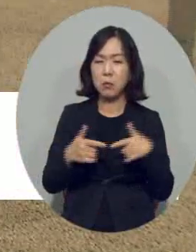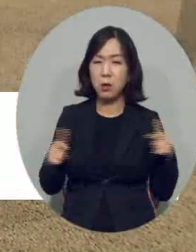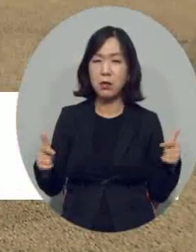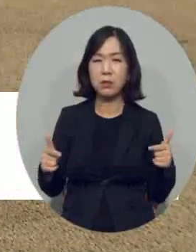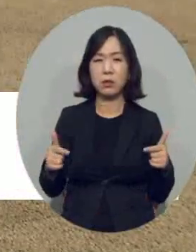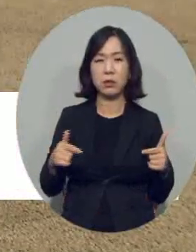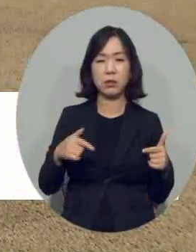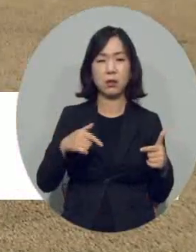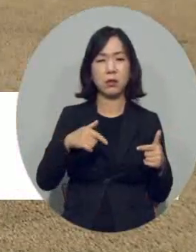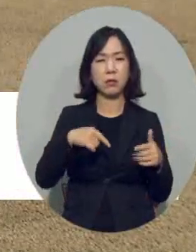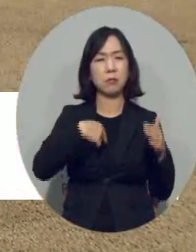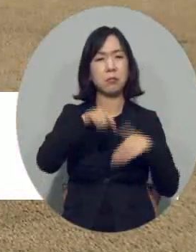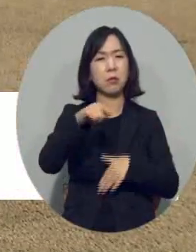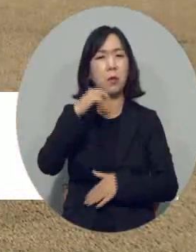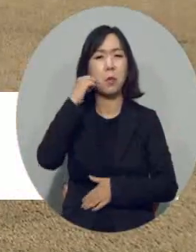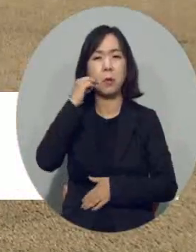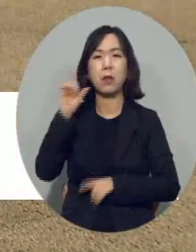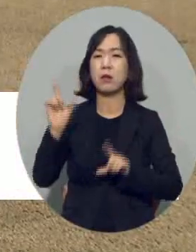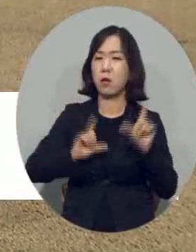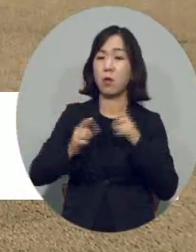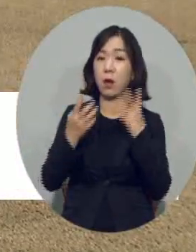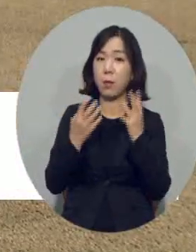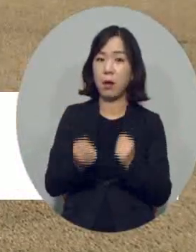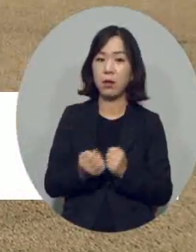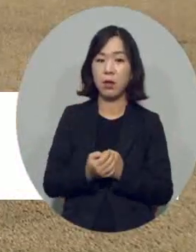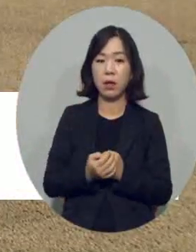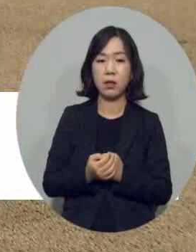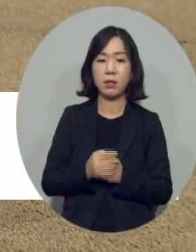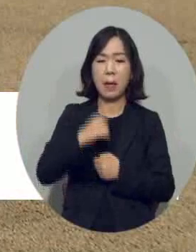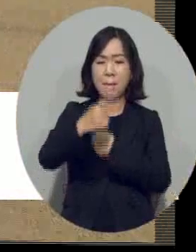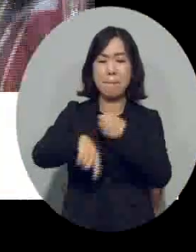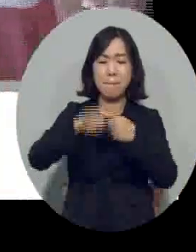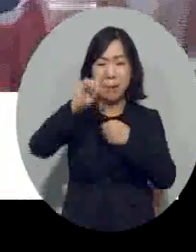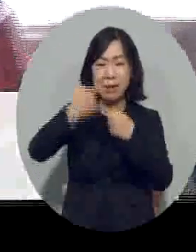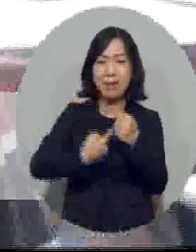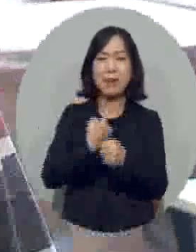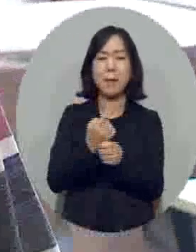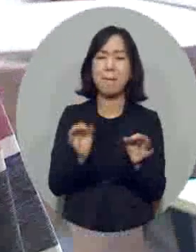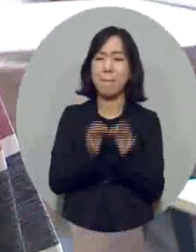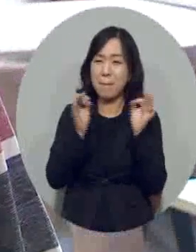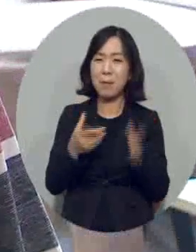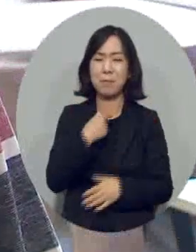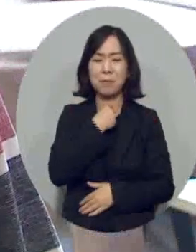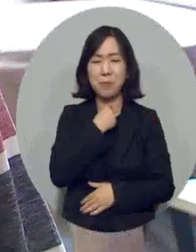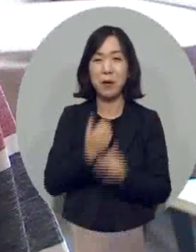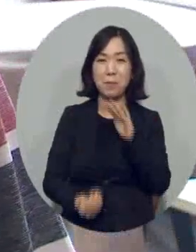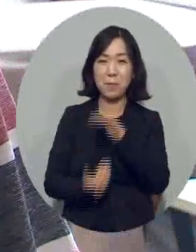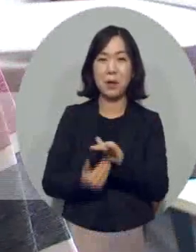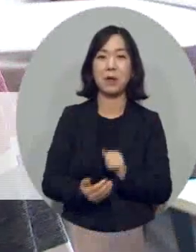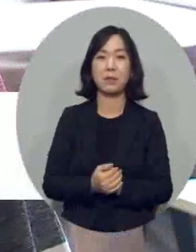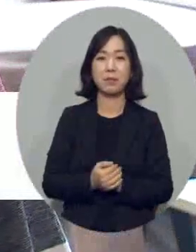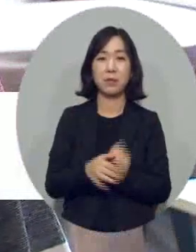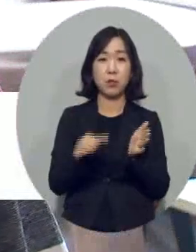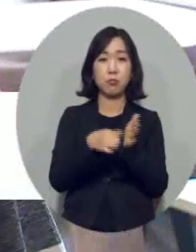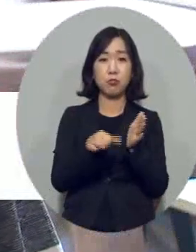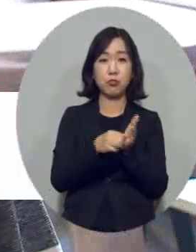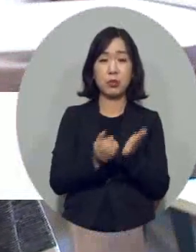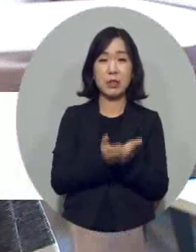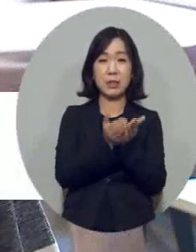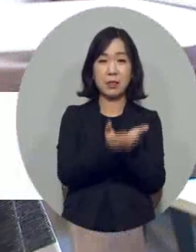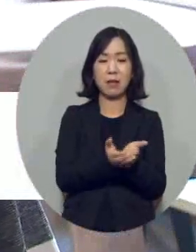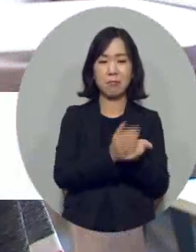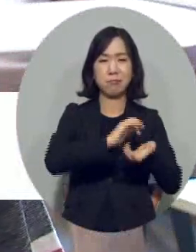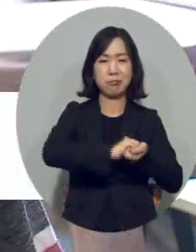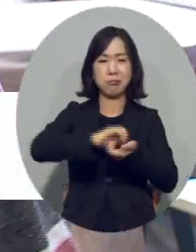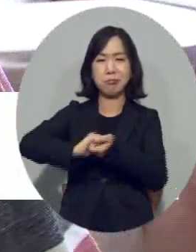많습니다. 100년 만에 이 소원을 이룬 겁니다. 이 배가 화물선 두 대가 다니는데 적일제로 다니다